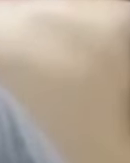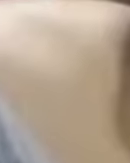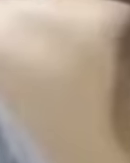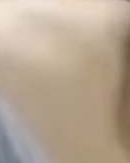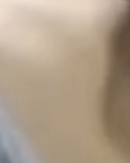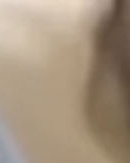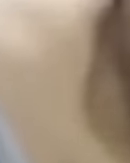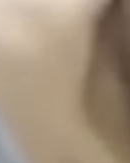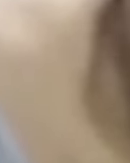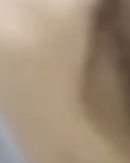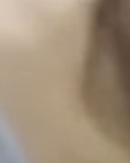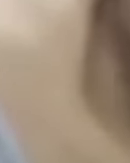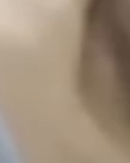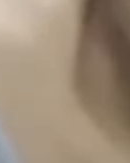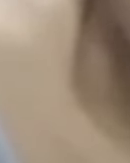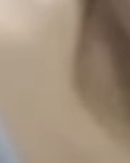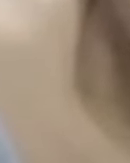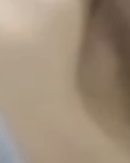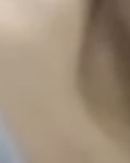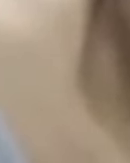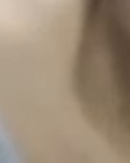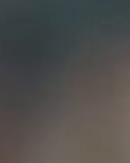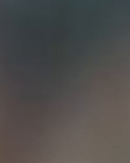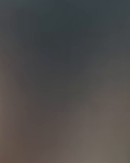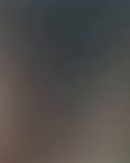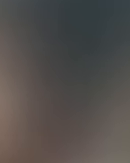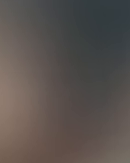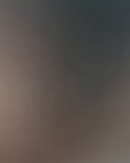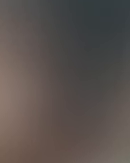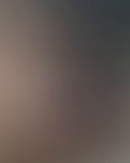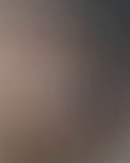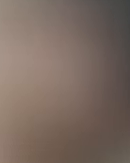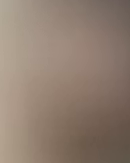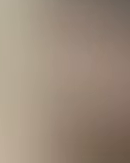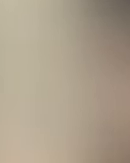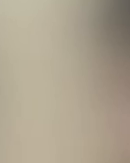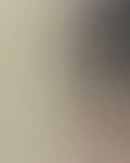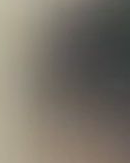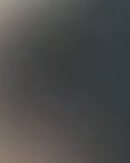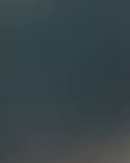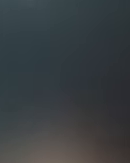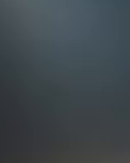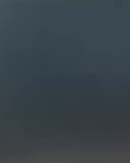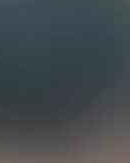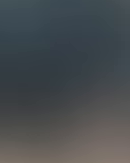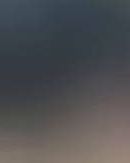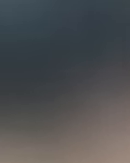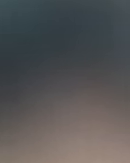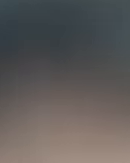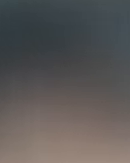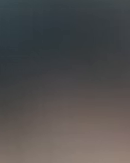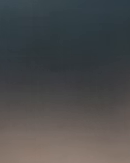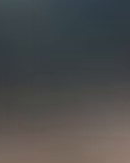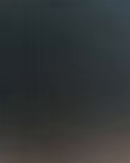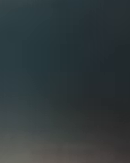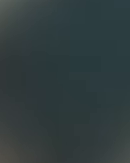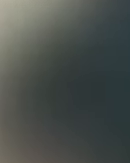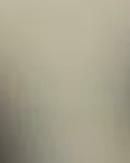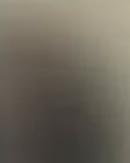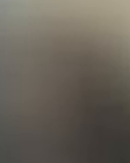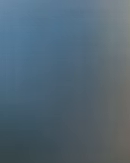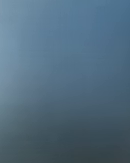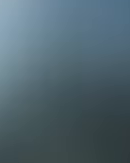tindak pidana perdagangan orang TPPO di Myanmar. Para korban mengaku telah 2 pekan disekap dan mendapat siksaan. Bahkan ada